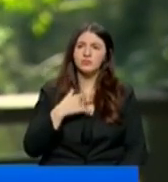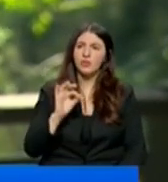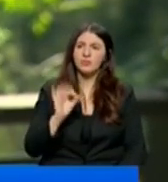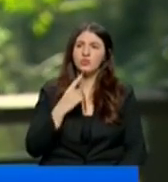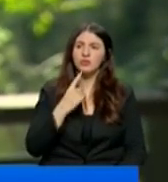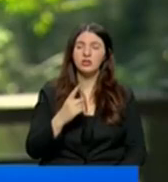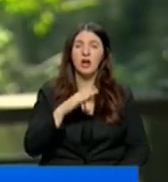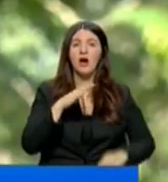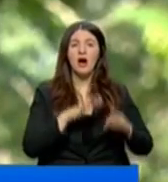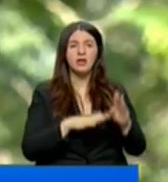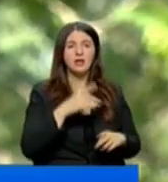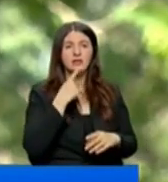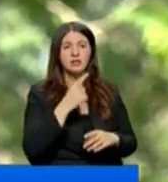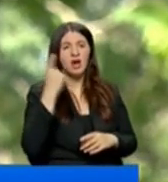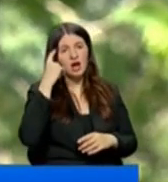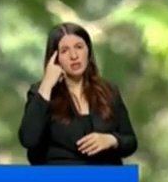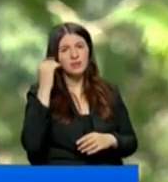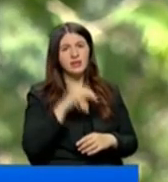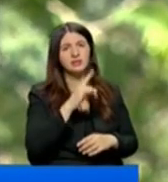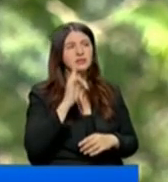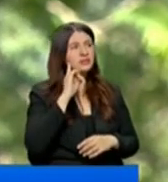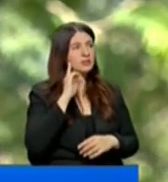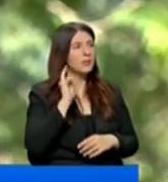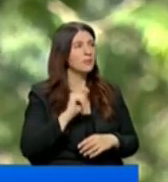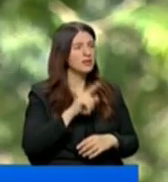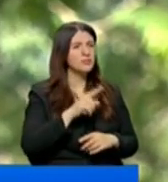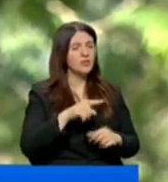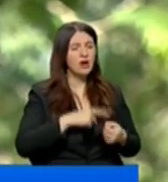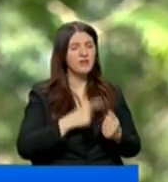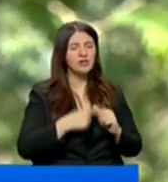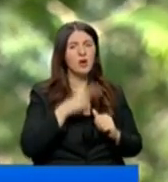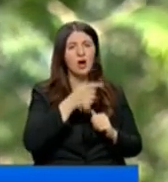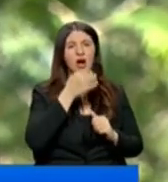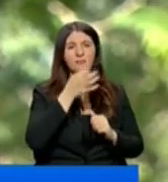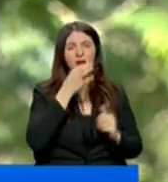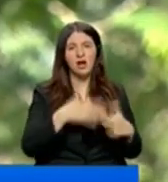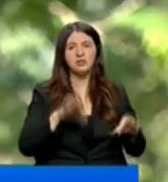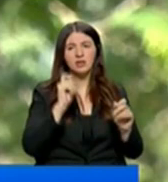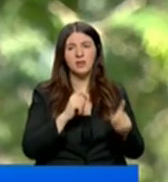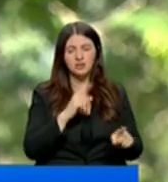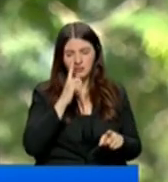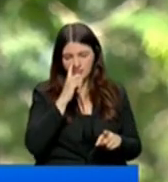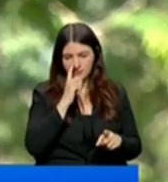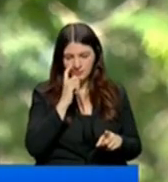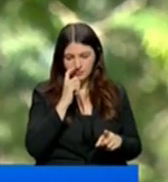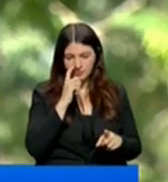bunu yani. Adalet dediniz ya efendim. Aklıma geldi siz dinlerken. Bu haftaki o haberleri hazırlarken çok duygulandınız.